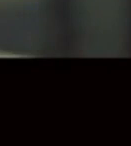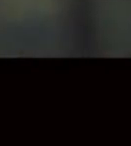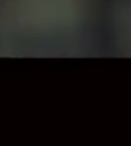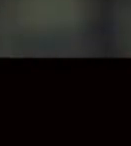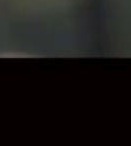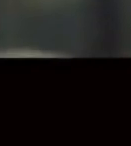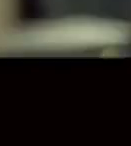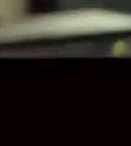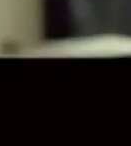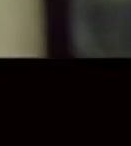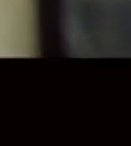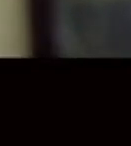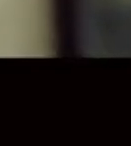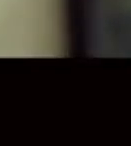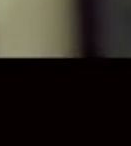Bersabar, bersyukur.